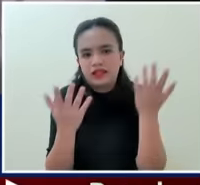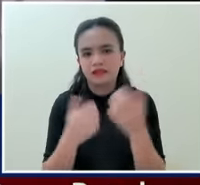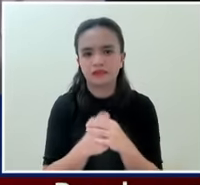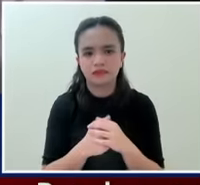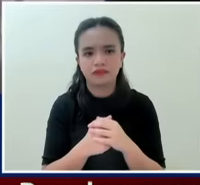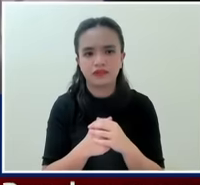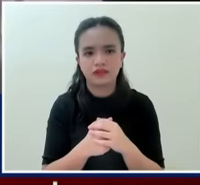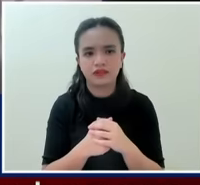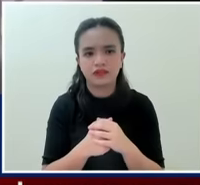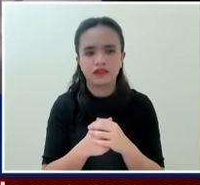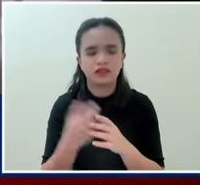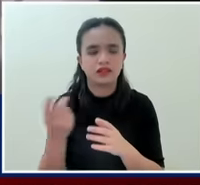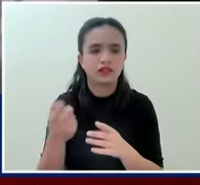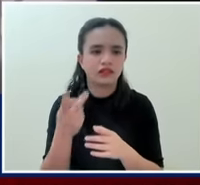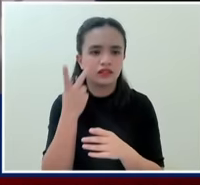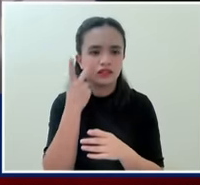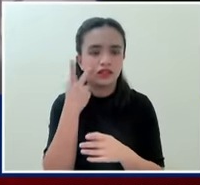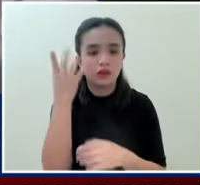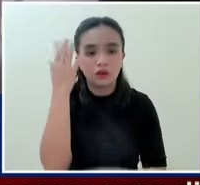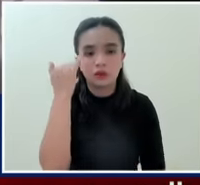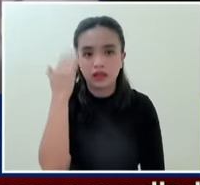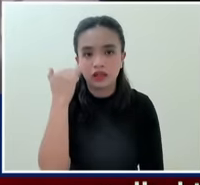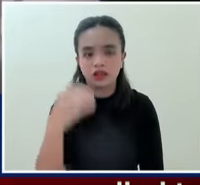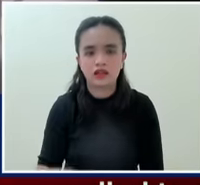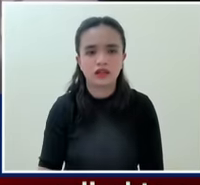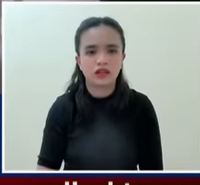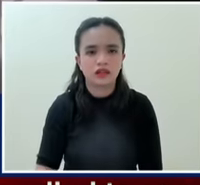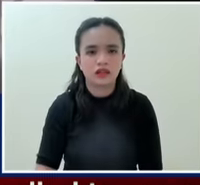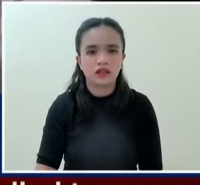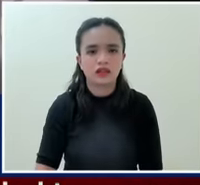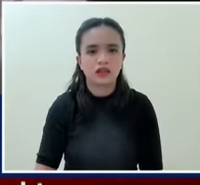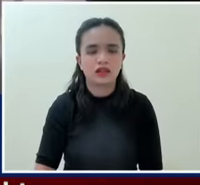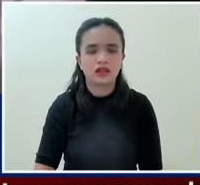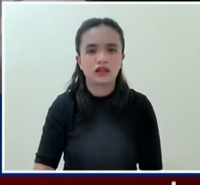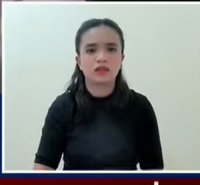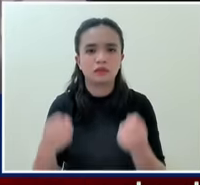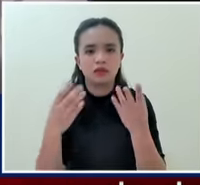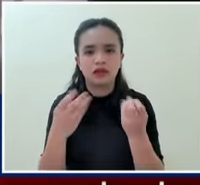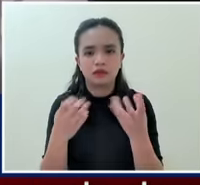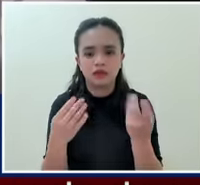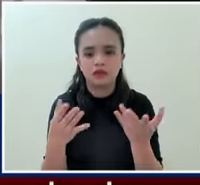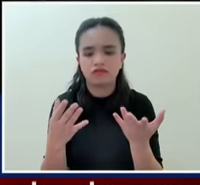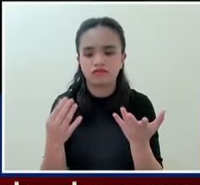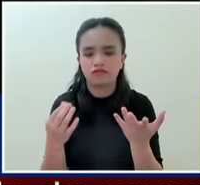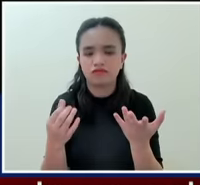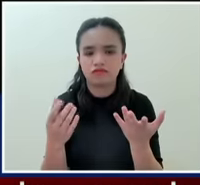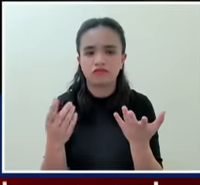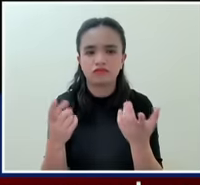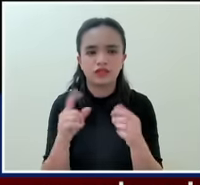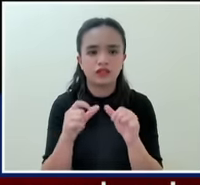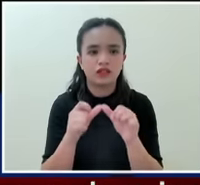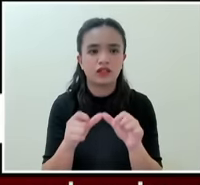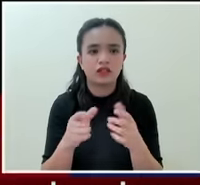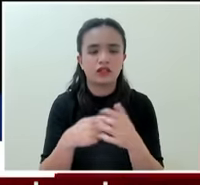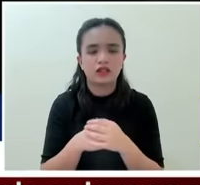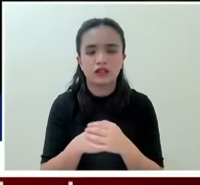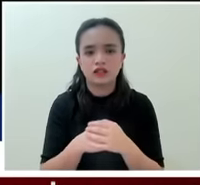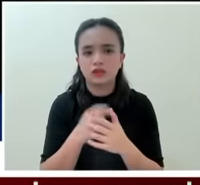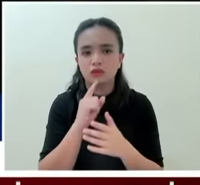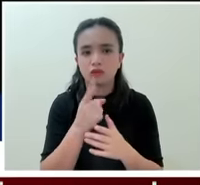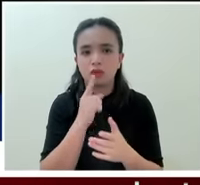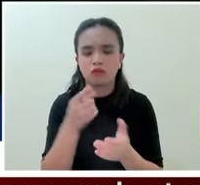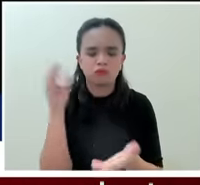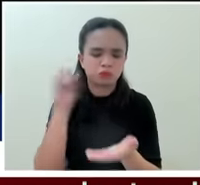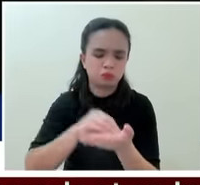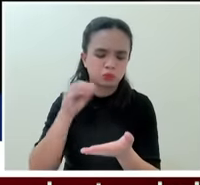tumigil siya sa panluloko niya. Kasi? Kasi maraming masisira pagka tinuloy-tuloy mo po yung gano'n. Bawang na po kami talaga sa